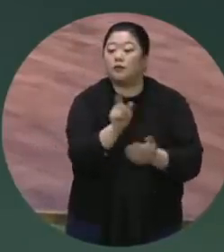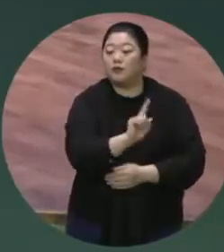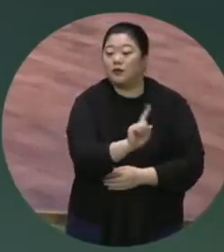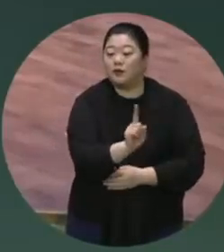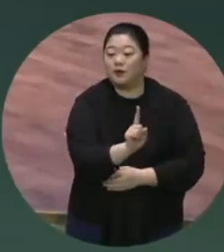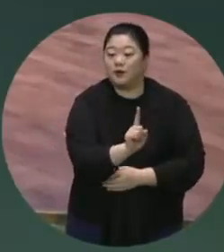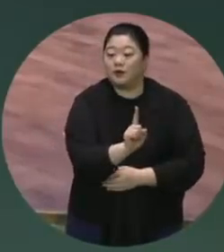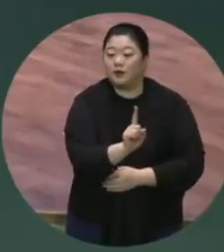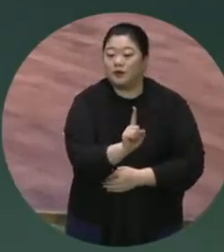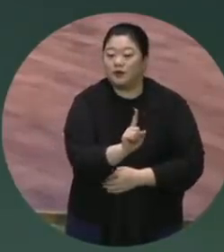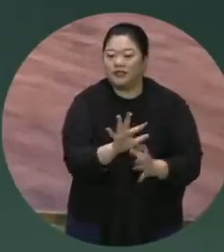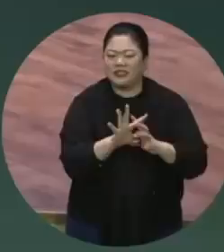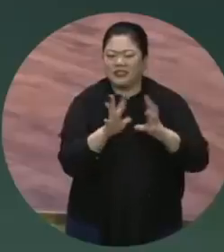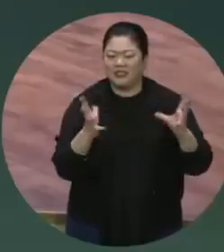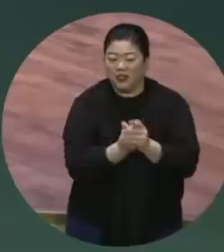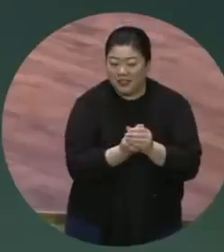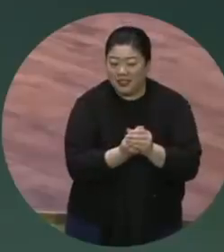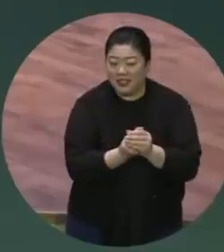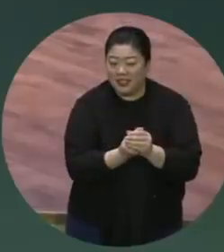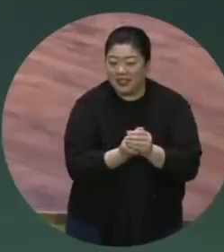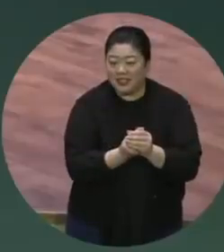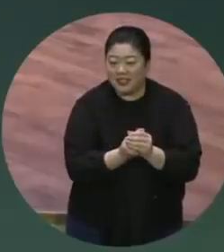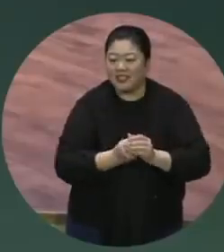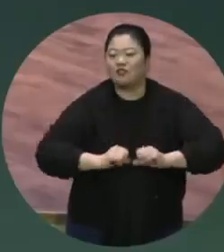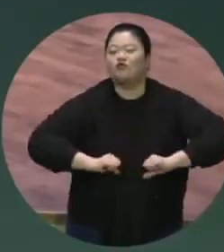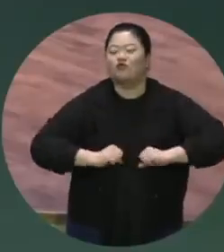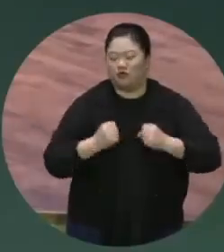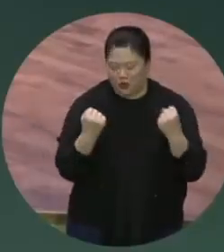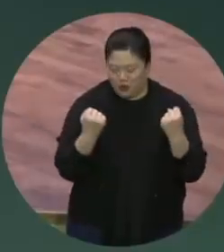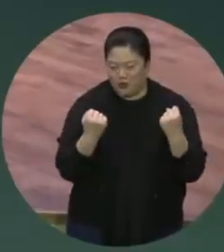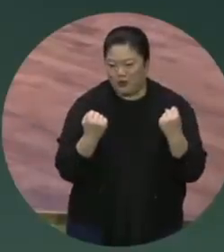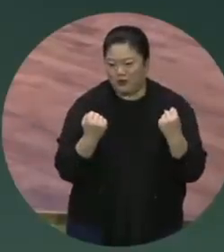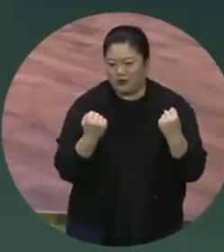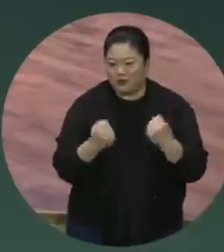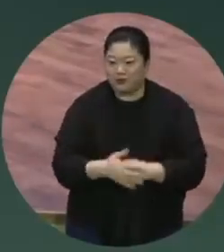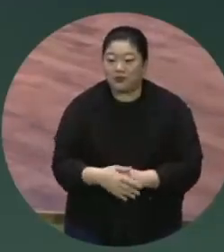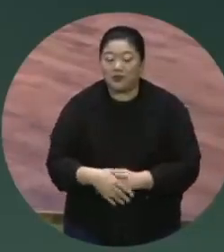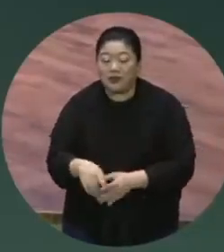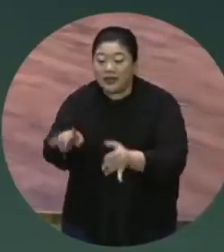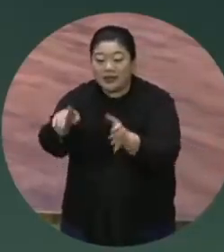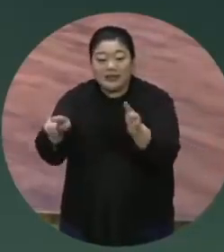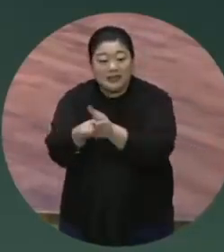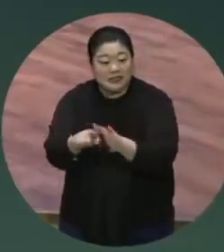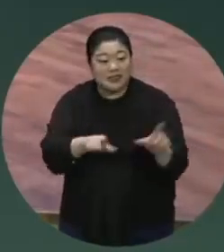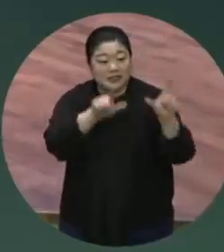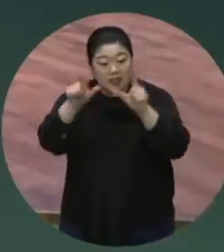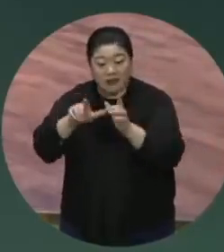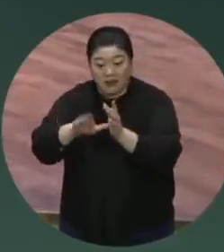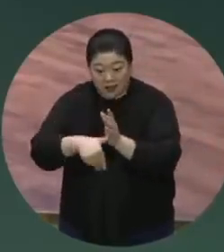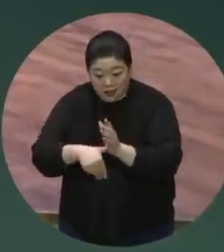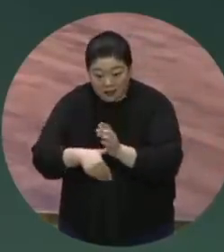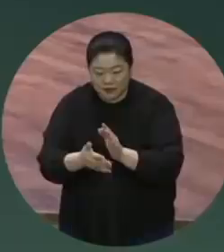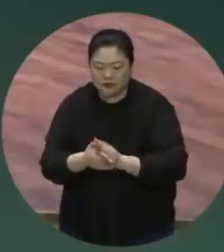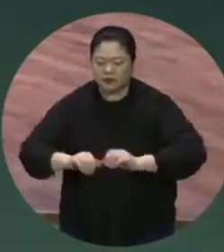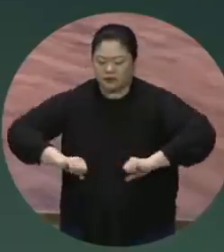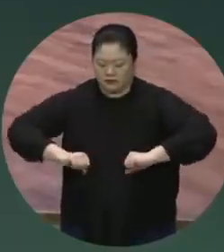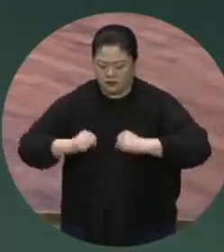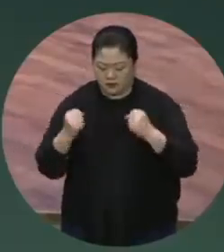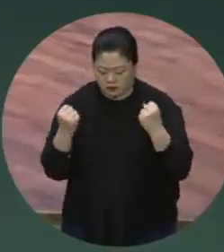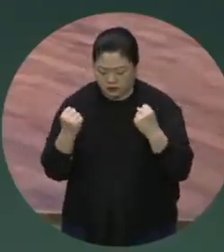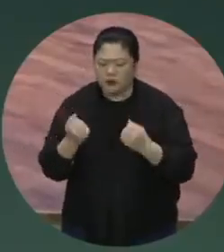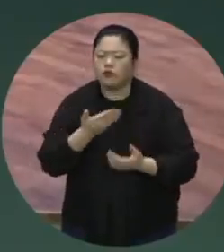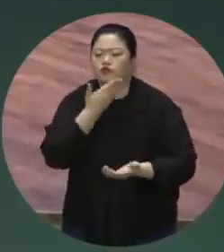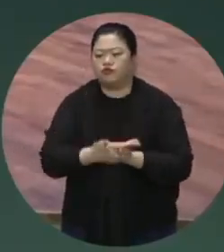순종이. 뭐든지 순종이 제사보다 낫다 그랬어요. 여러분 신앙생활 하면서요 언제나 여러분 순종의 자세를